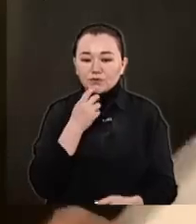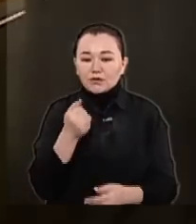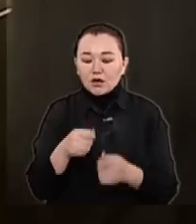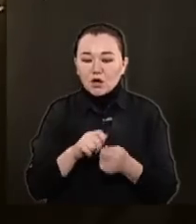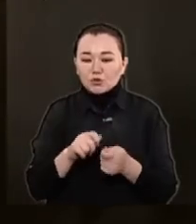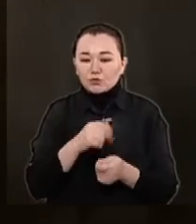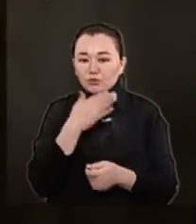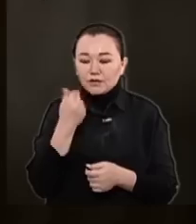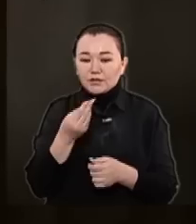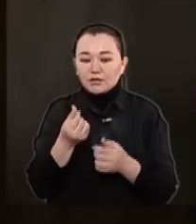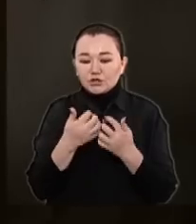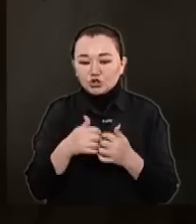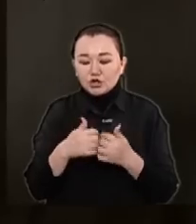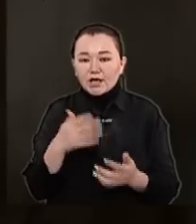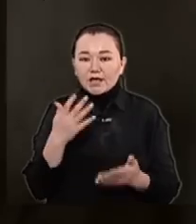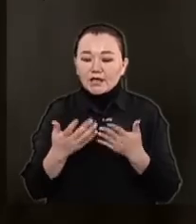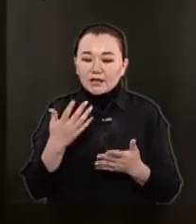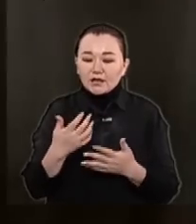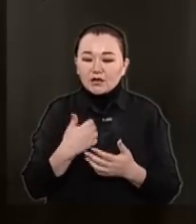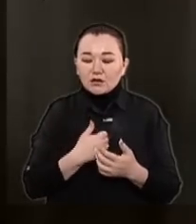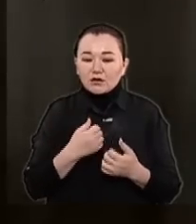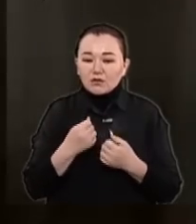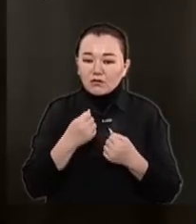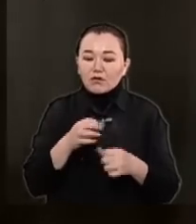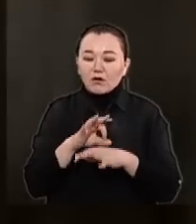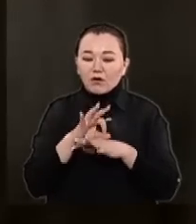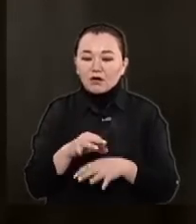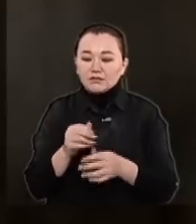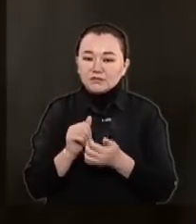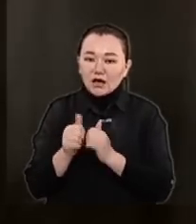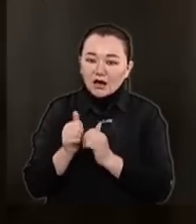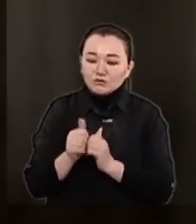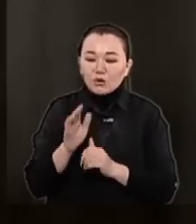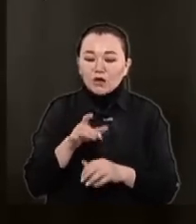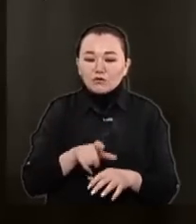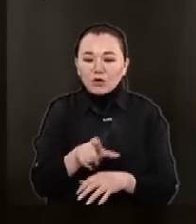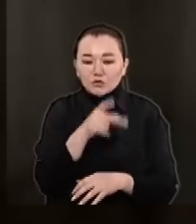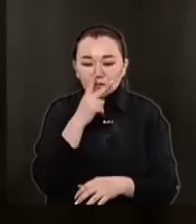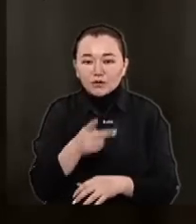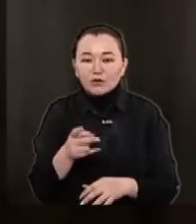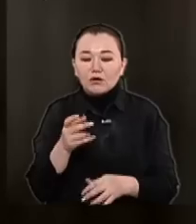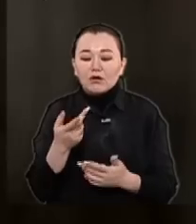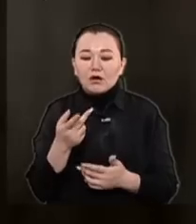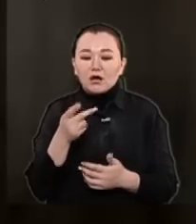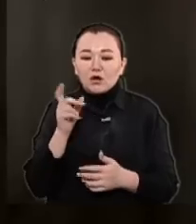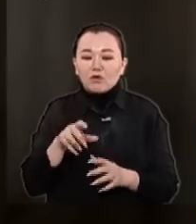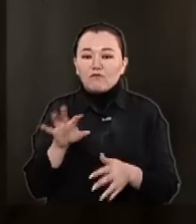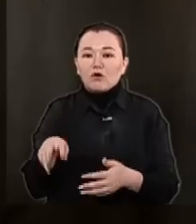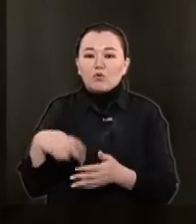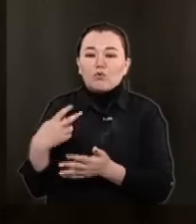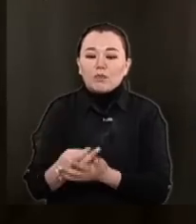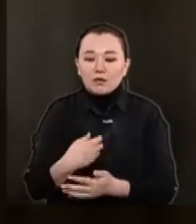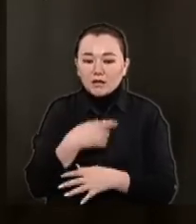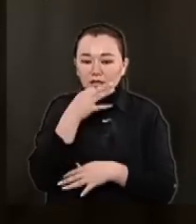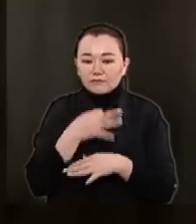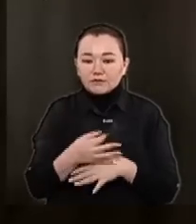кондуктор болмаса. Ақша санаймыз ба, или клиенттеріміз зачысын береміз ба, ал жолға қараймыз ба. Ішіне бір екі адам құлап қалса, оған